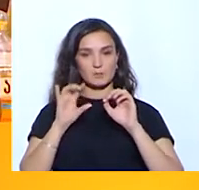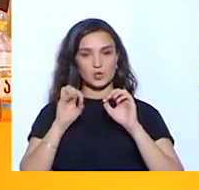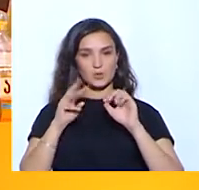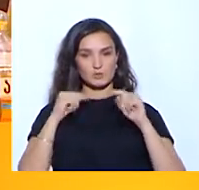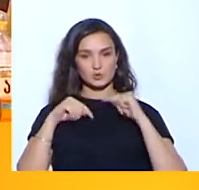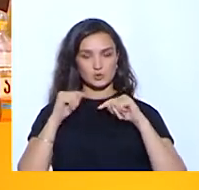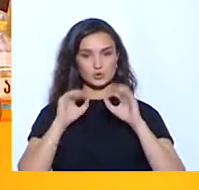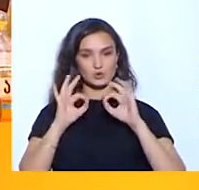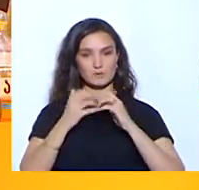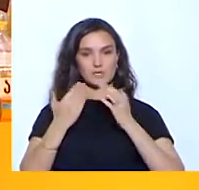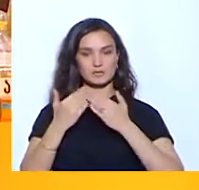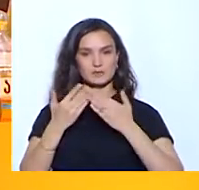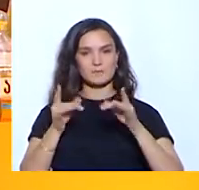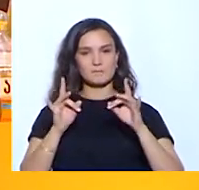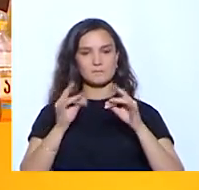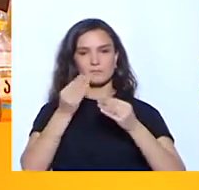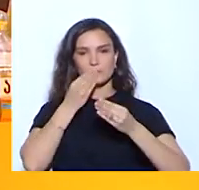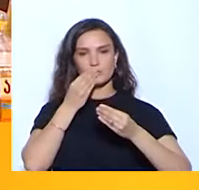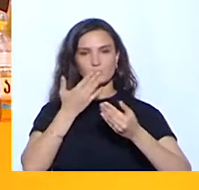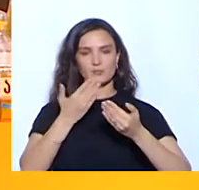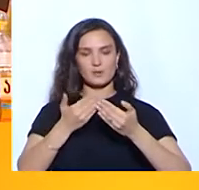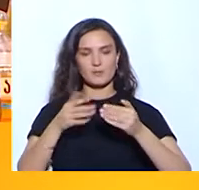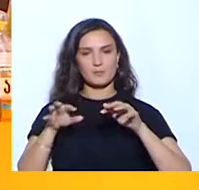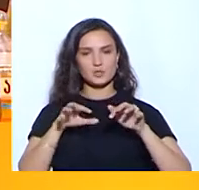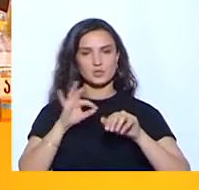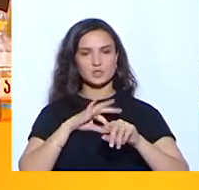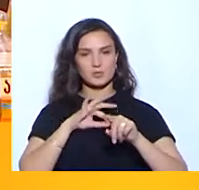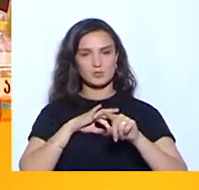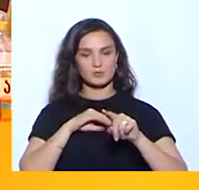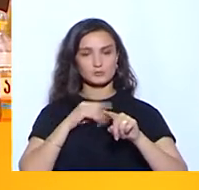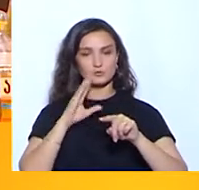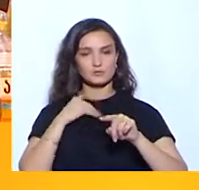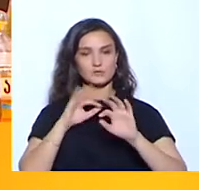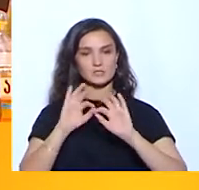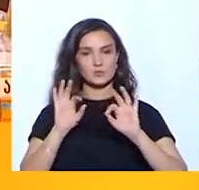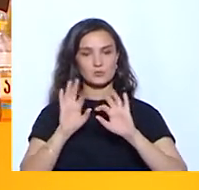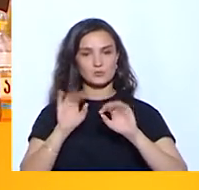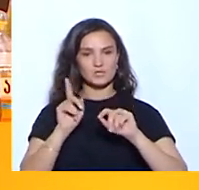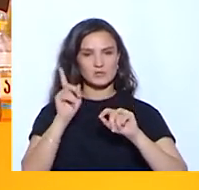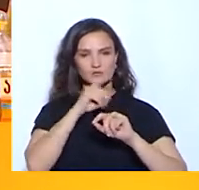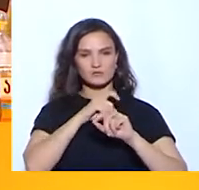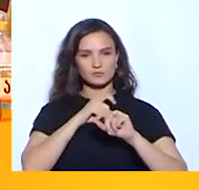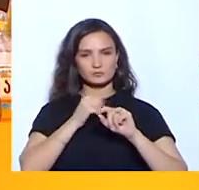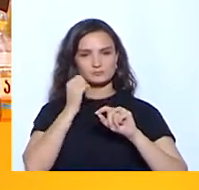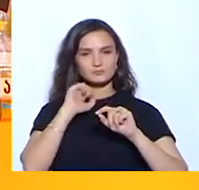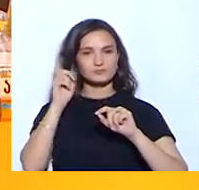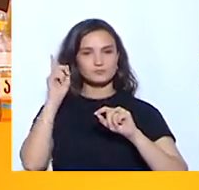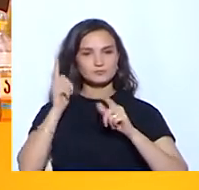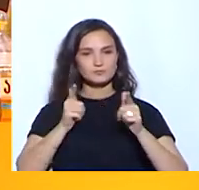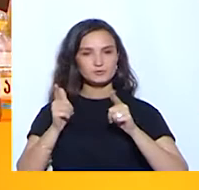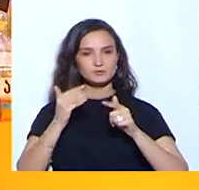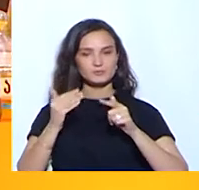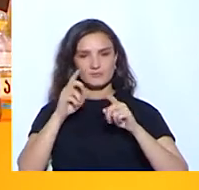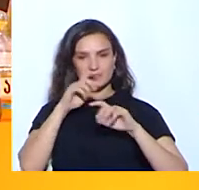წონასწორობაზე, მაგალითად ფერმენტირებული პროდუქტი მაწონის გამოყენება, როდესაც ჩვენ ლაპარაკობთ დამჟავებული მამაპაპური წესით